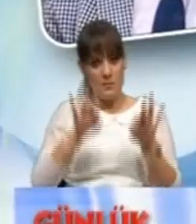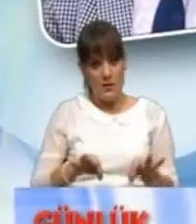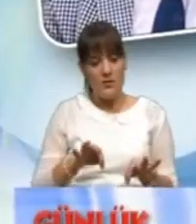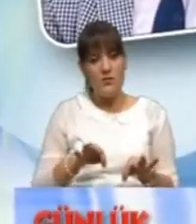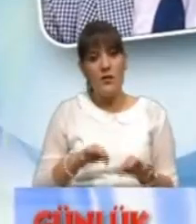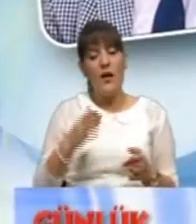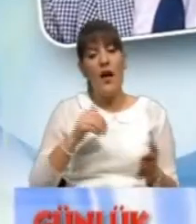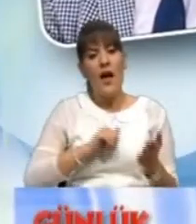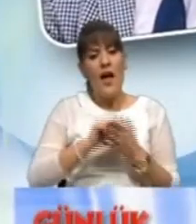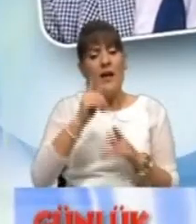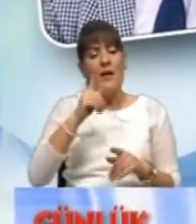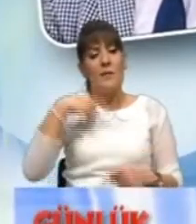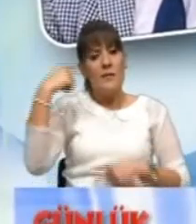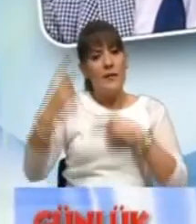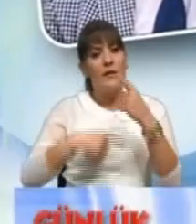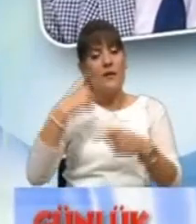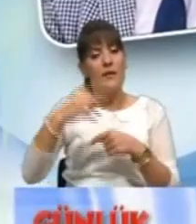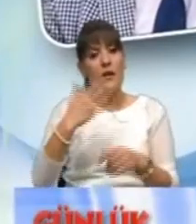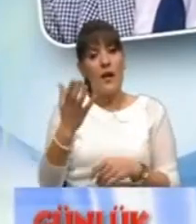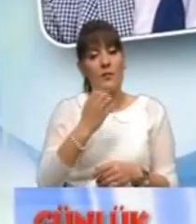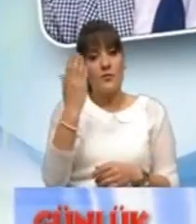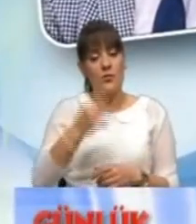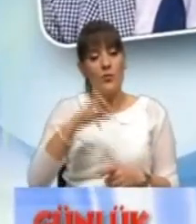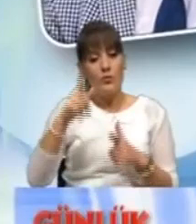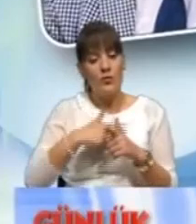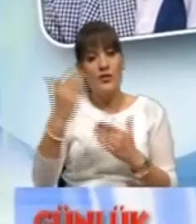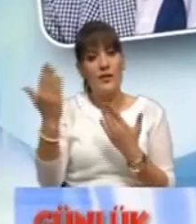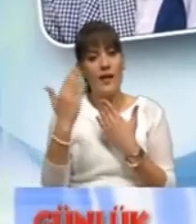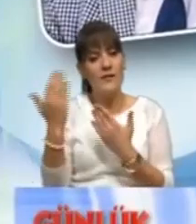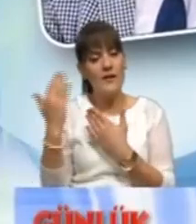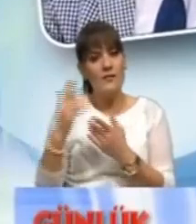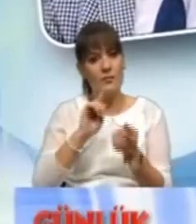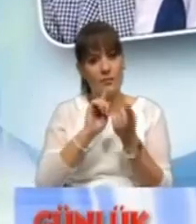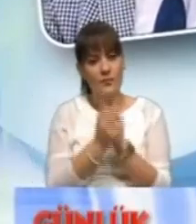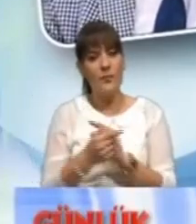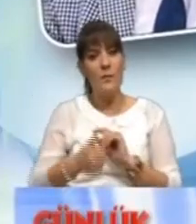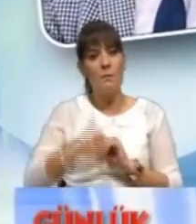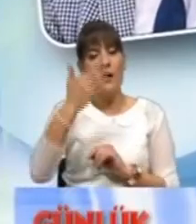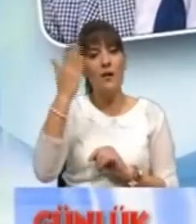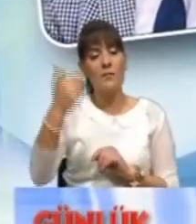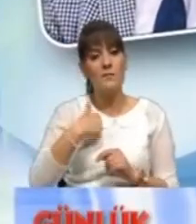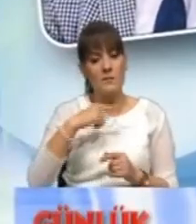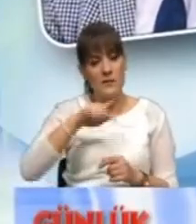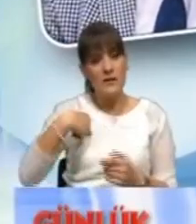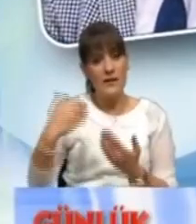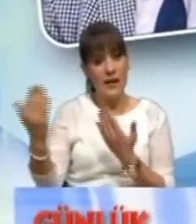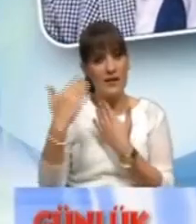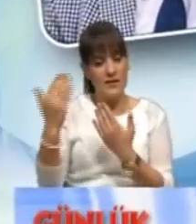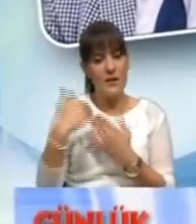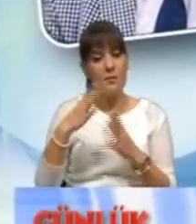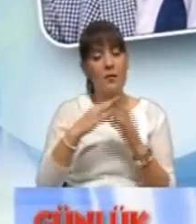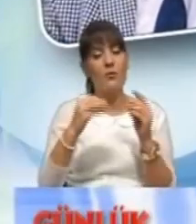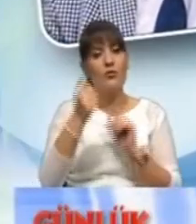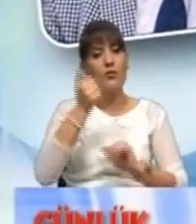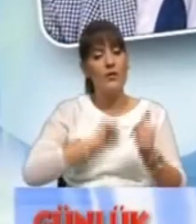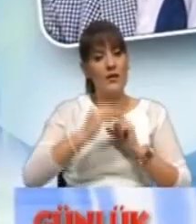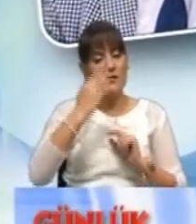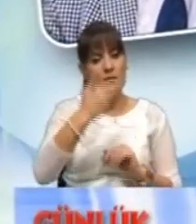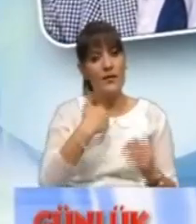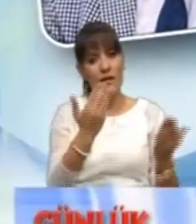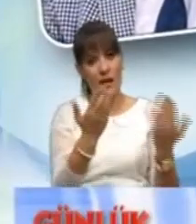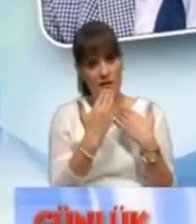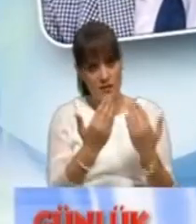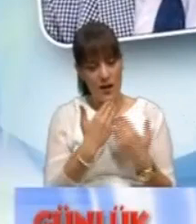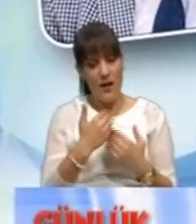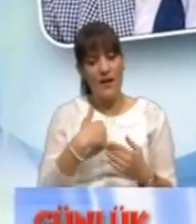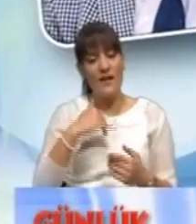ve her geçen yıl almış olduğumuz proje destekleriyle, bakanlığımızın bize destekleriyle, Pamukkale Üniversitesi'nin